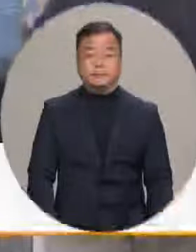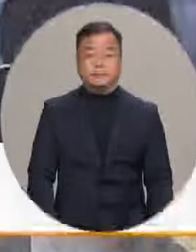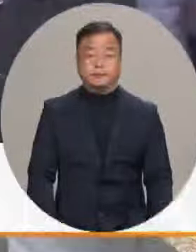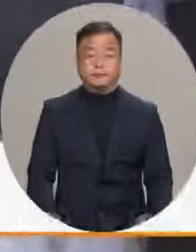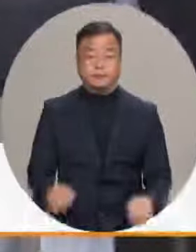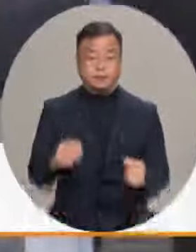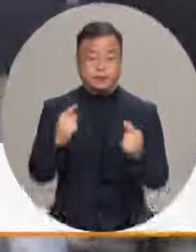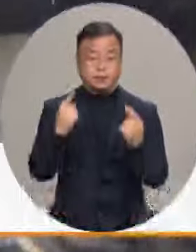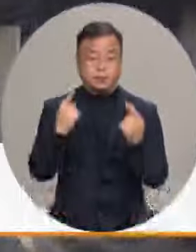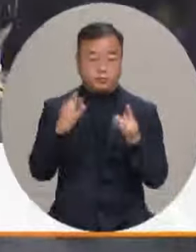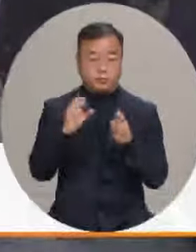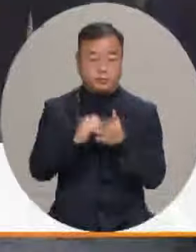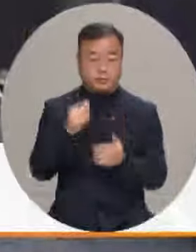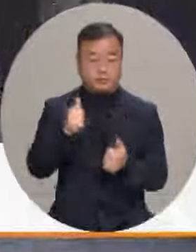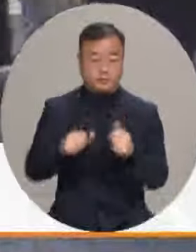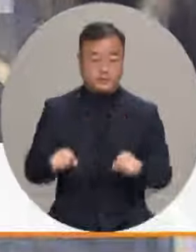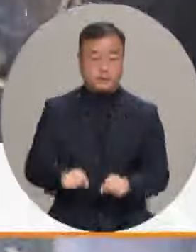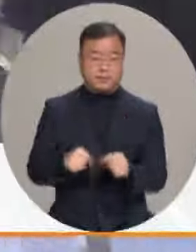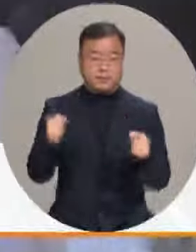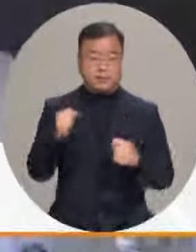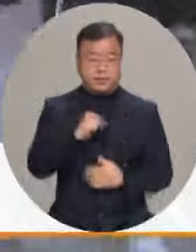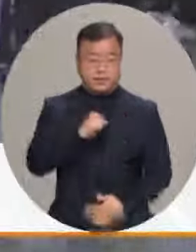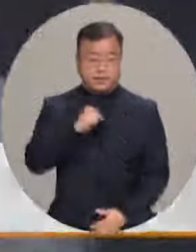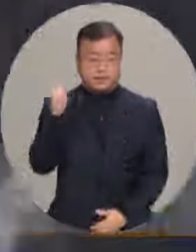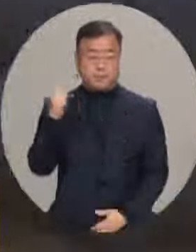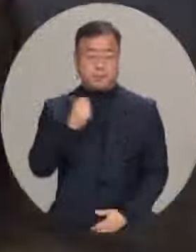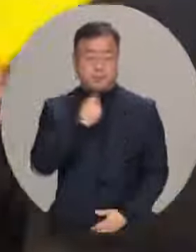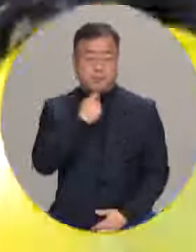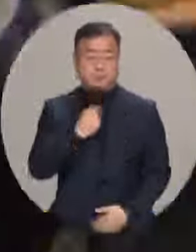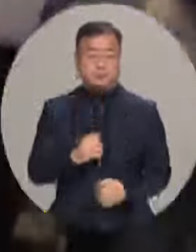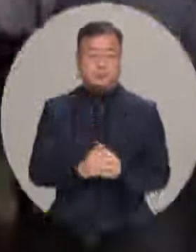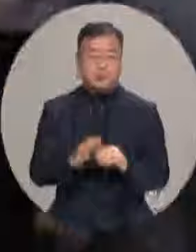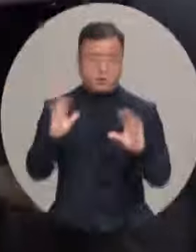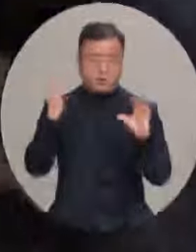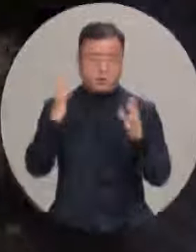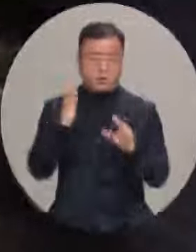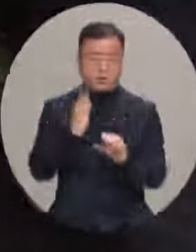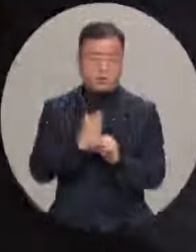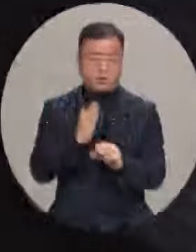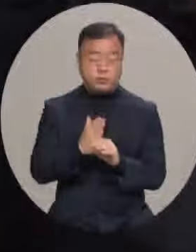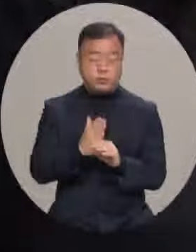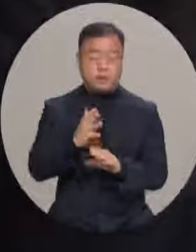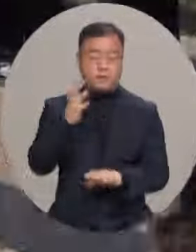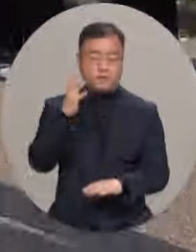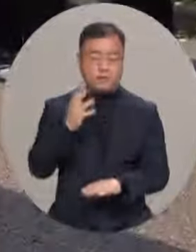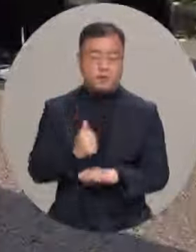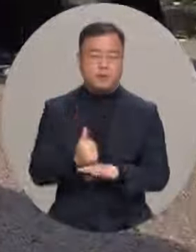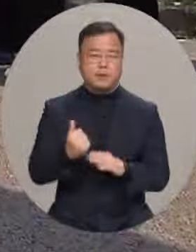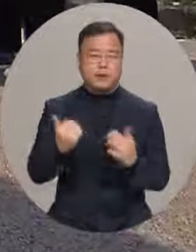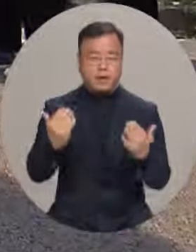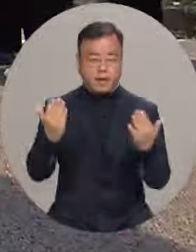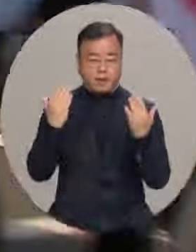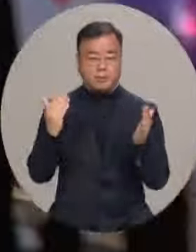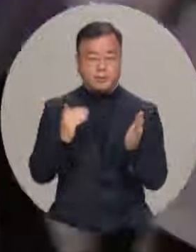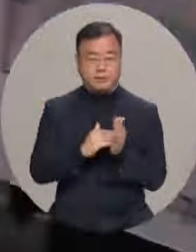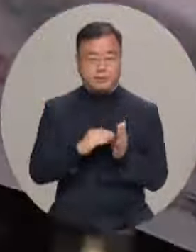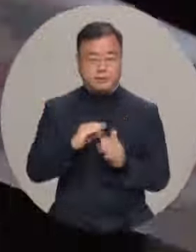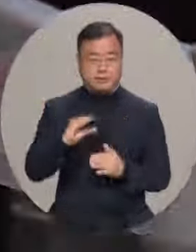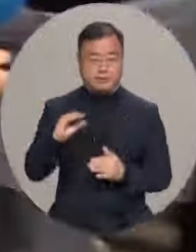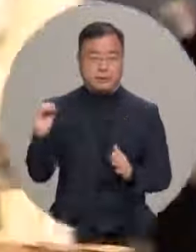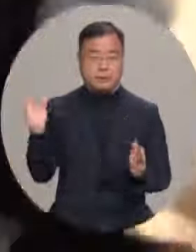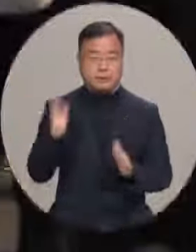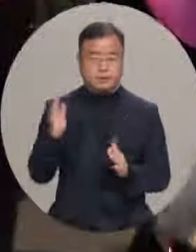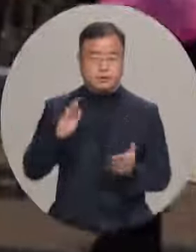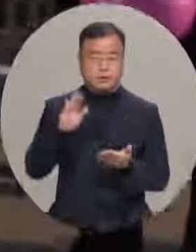혜 박기원 환노 속에 수능전 마지막 하교길을 걸어 나오는 수험생들